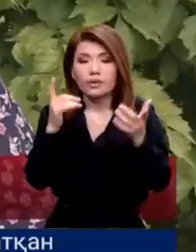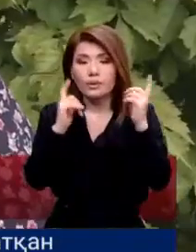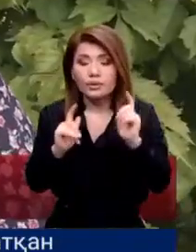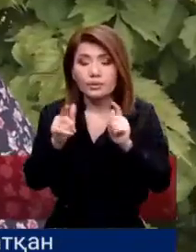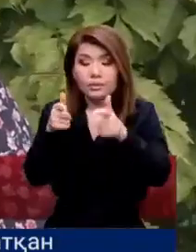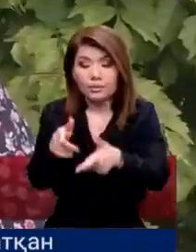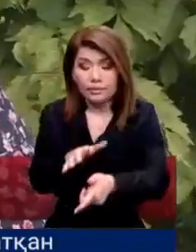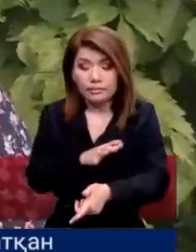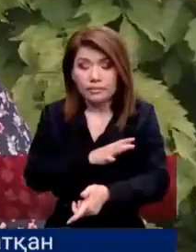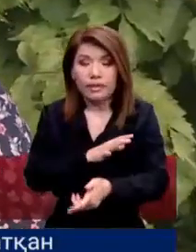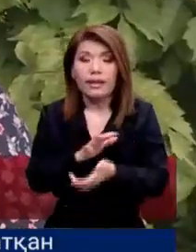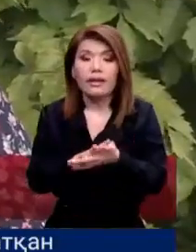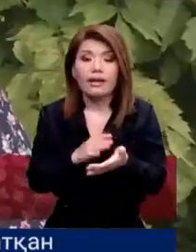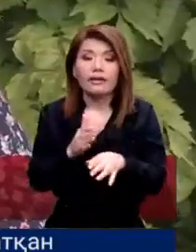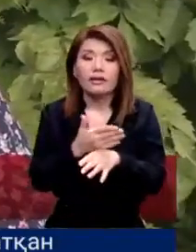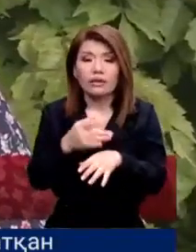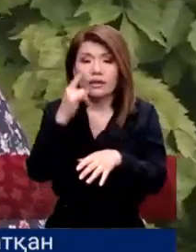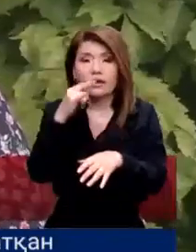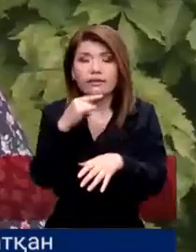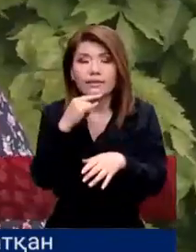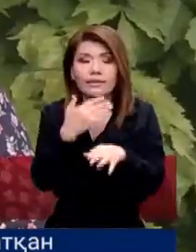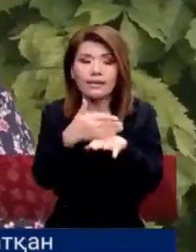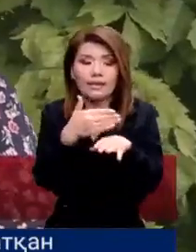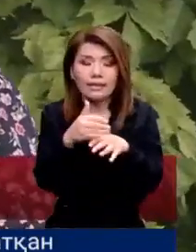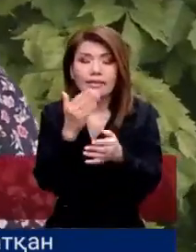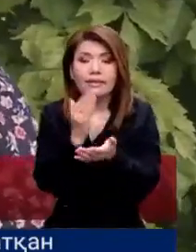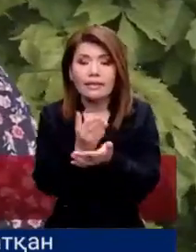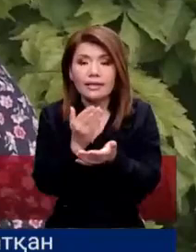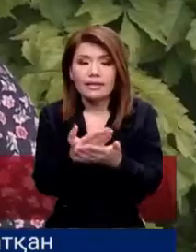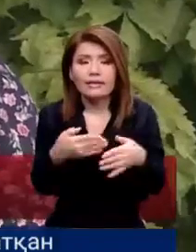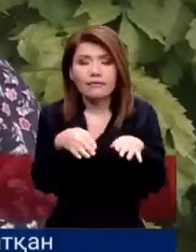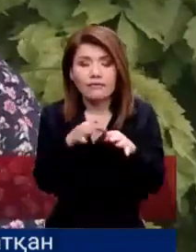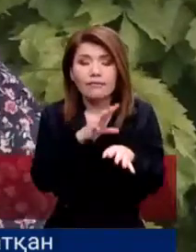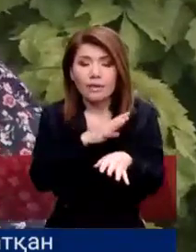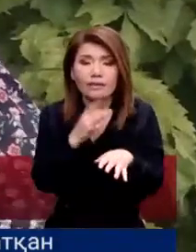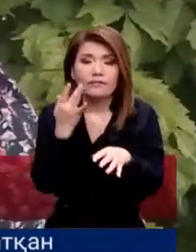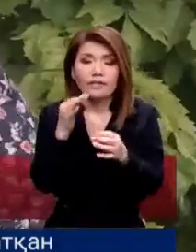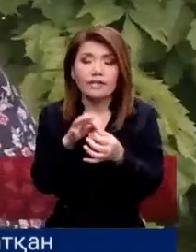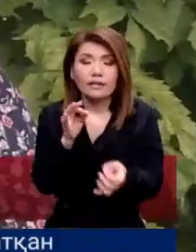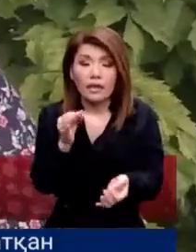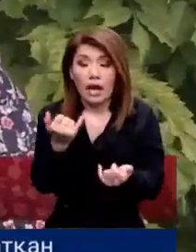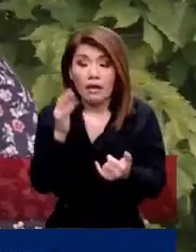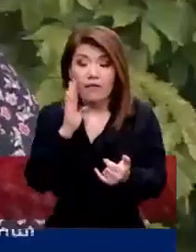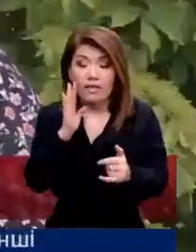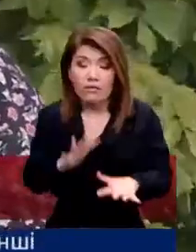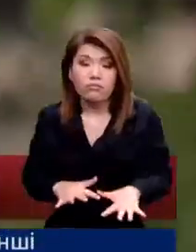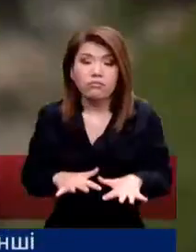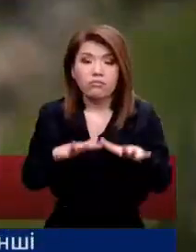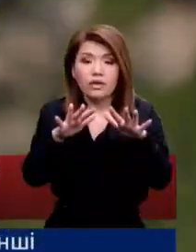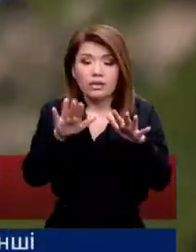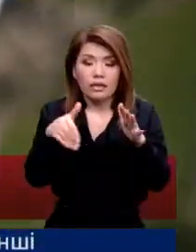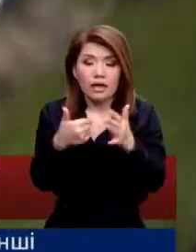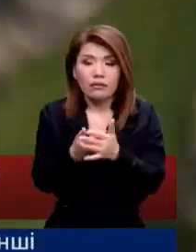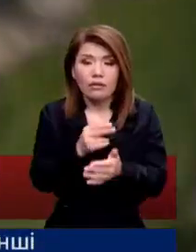отырмын. Арасында қазақтарда білесіз ғой, кредит деген нәрсе бар. Кредитімізді жауып отырмыз. Міне осы су тасқыны болғалы бері қарай әлі